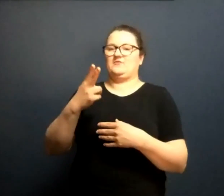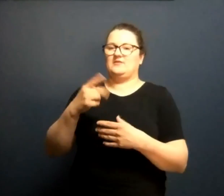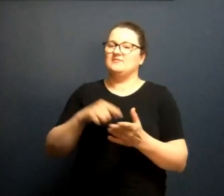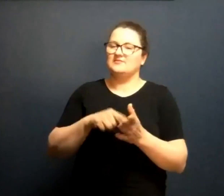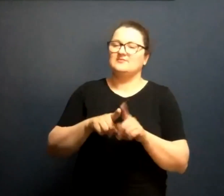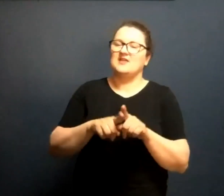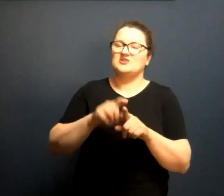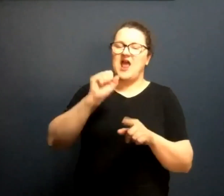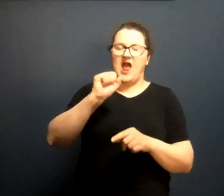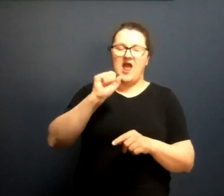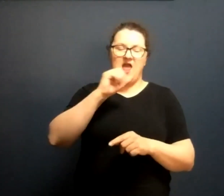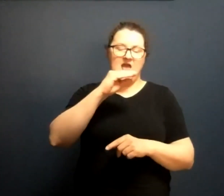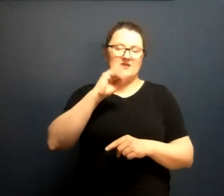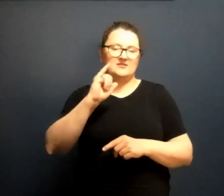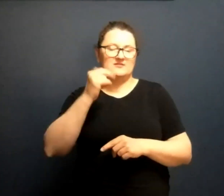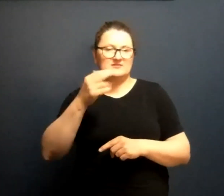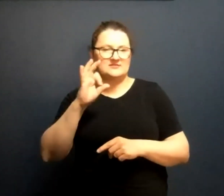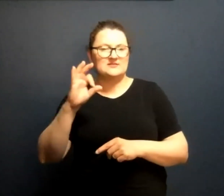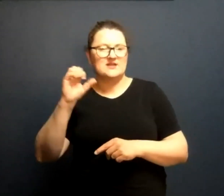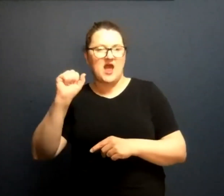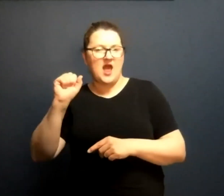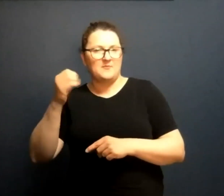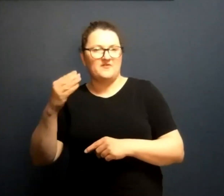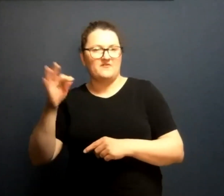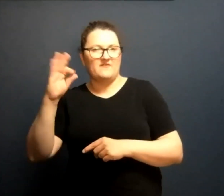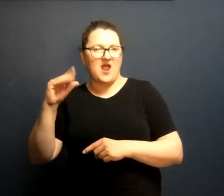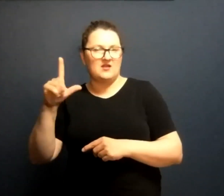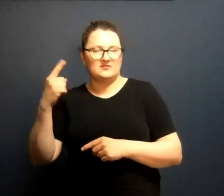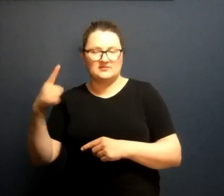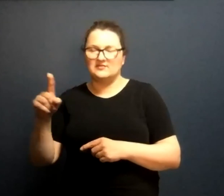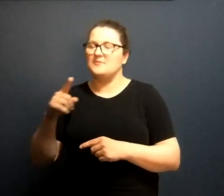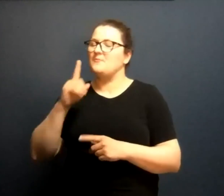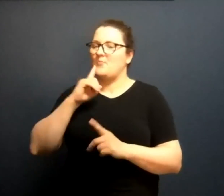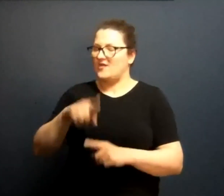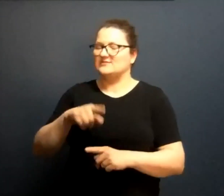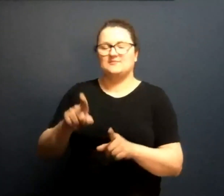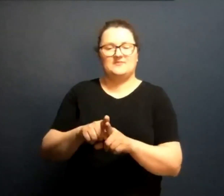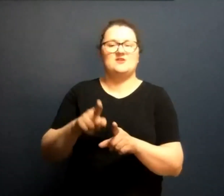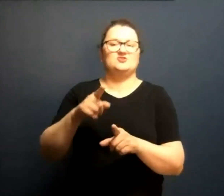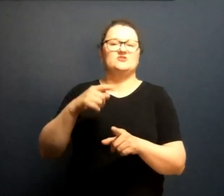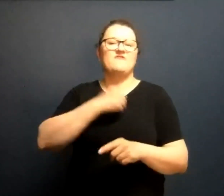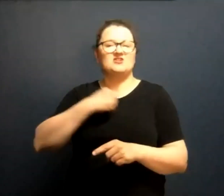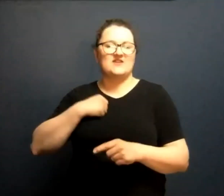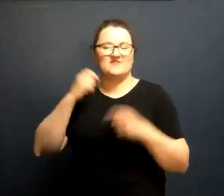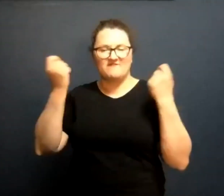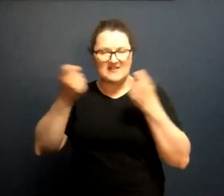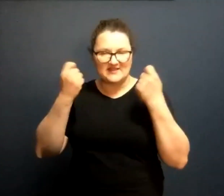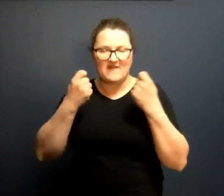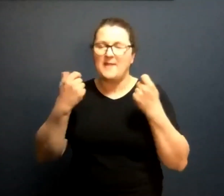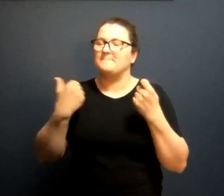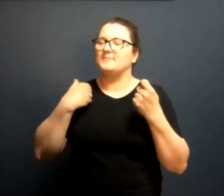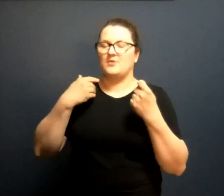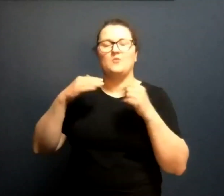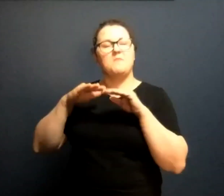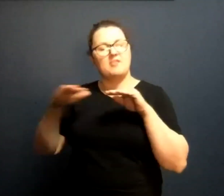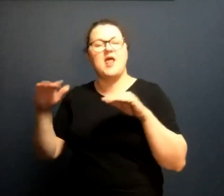również. Kiedyś w warszawskim festiwalu Against Gravity tam był taki panel dotyczący